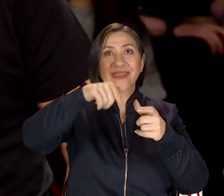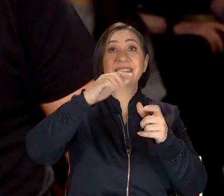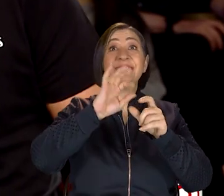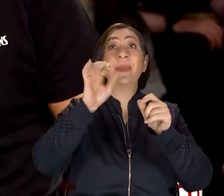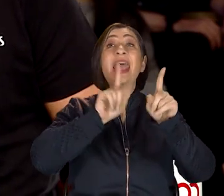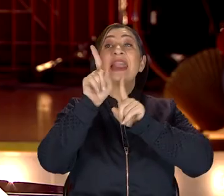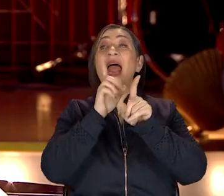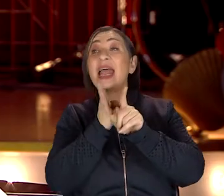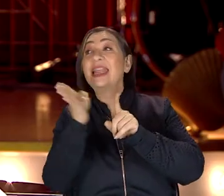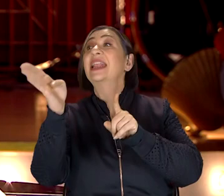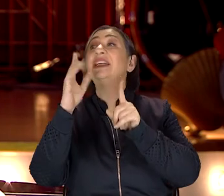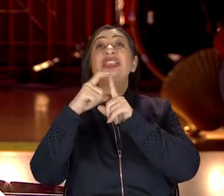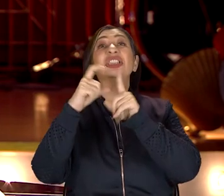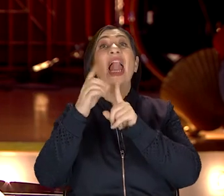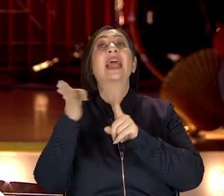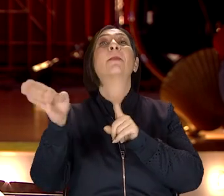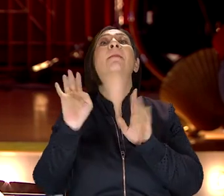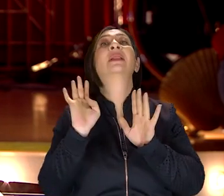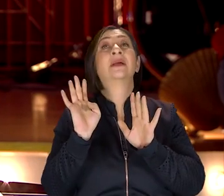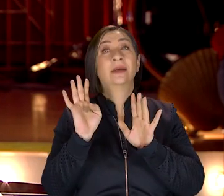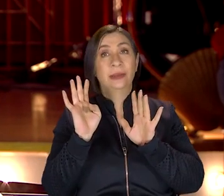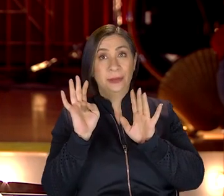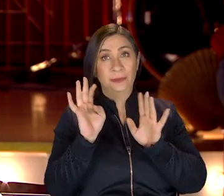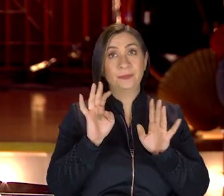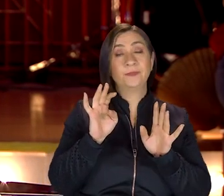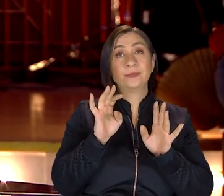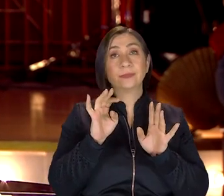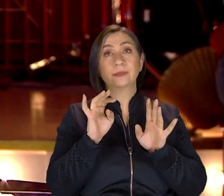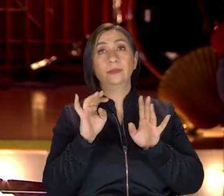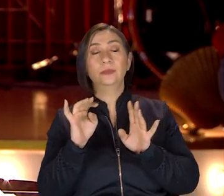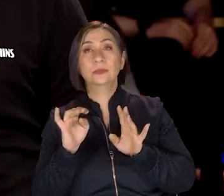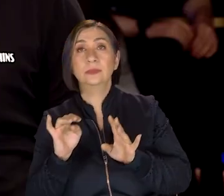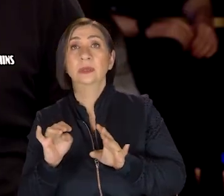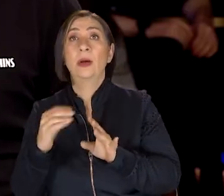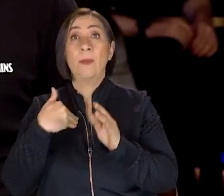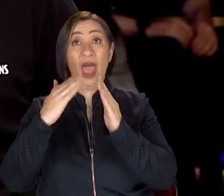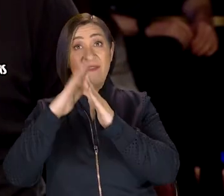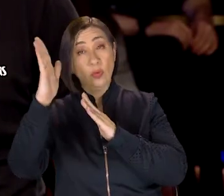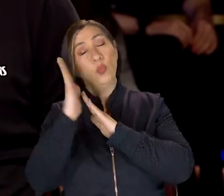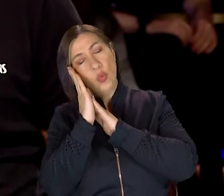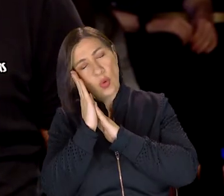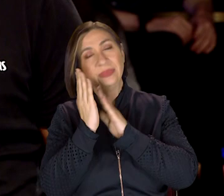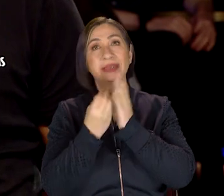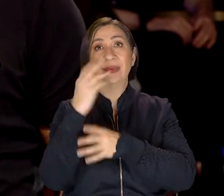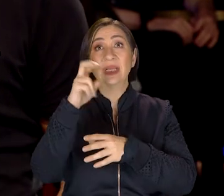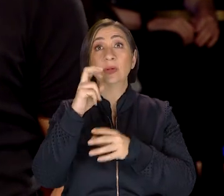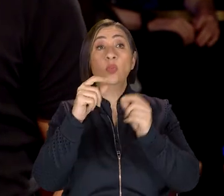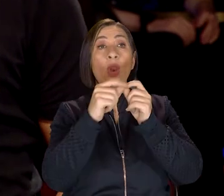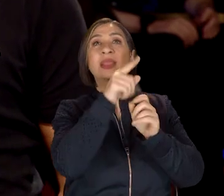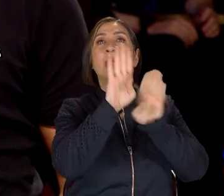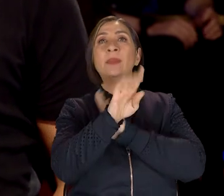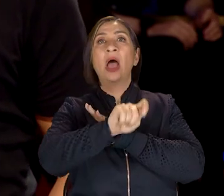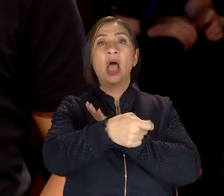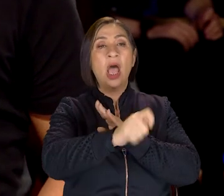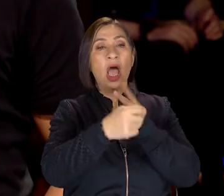dijitale geçiyoruz. Datlar filan var falan bile. Şimdi o arada ben eve gidiyorum, uyuyorum da sabah 8'de. Bülent kapıyı